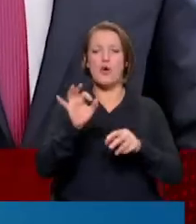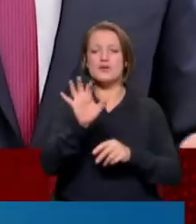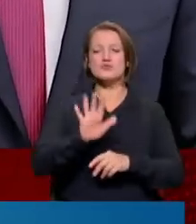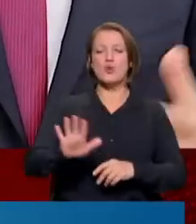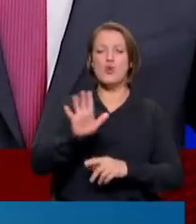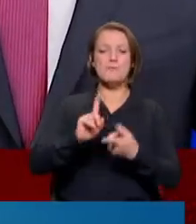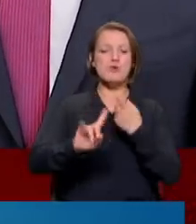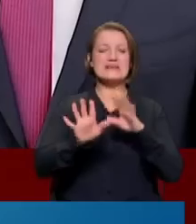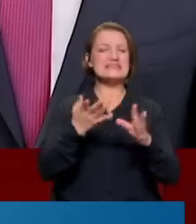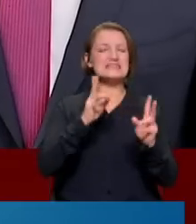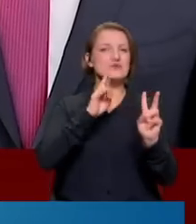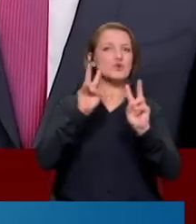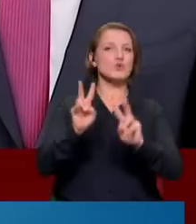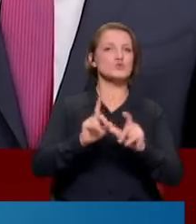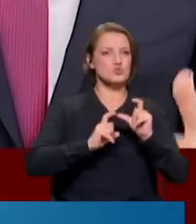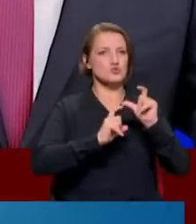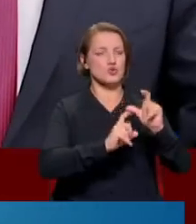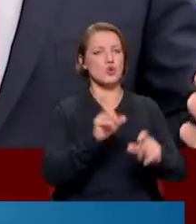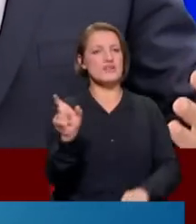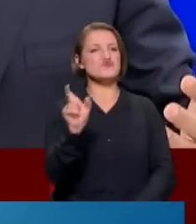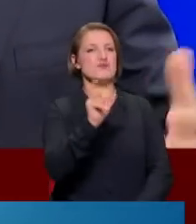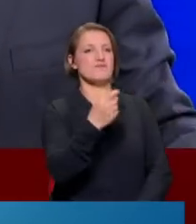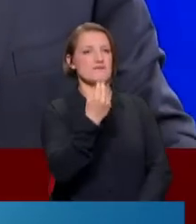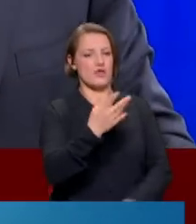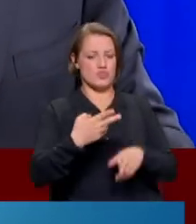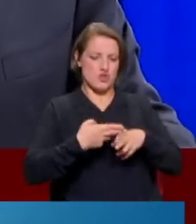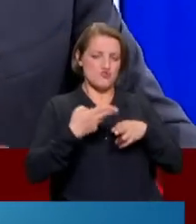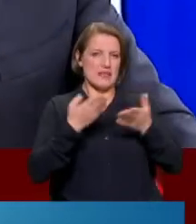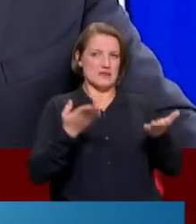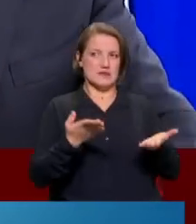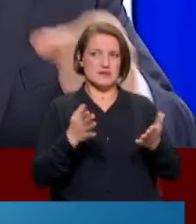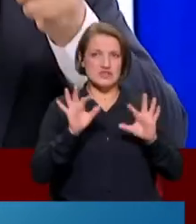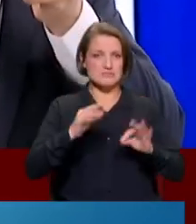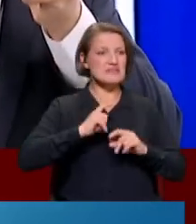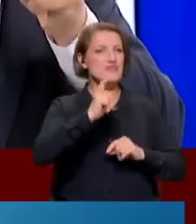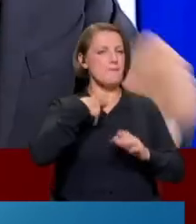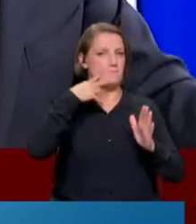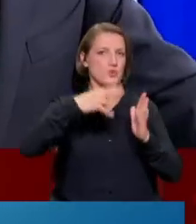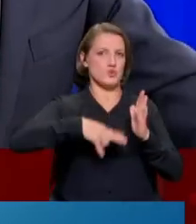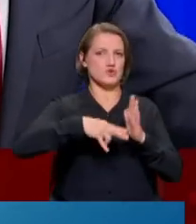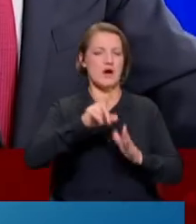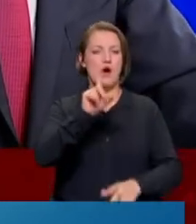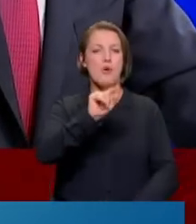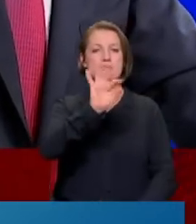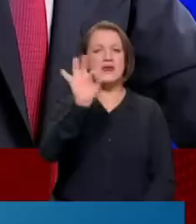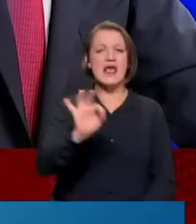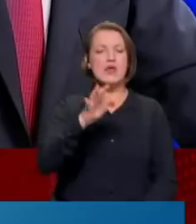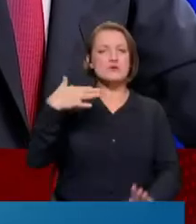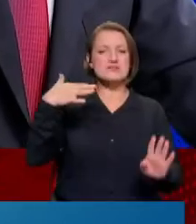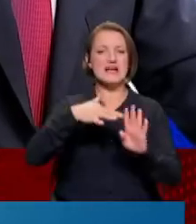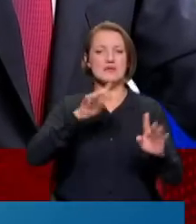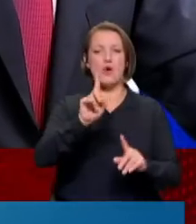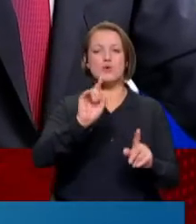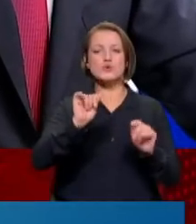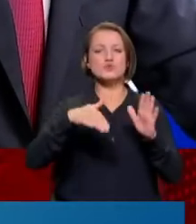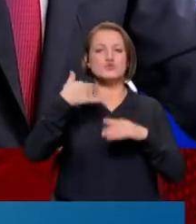politikasını nasıl görüyorsunuz diyor O da cevaplandırıyor tecrübeli şimdi cevabını okuyalım 11 Eylül saldırılarından Yaklaşık